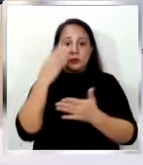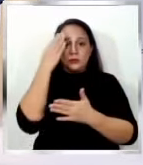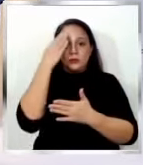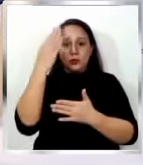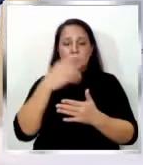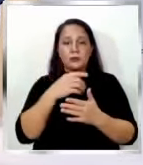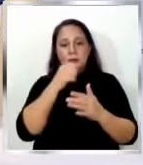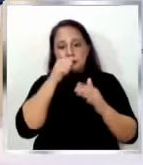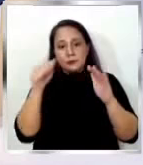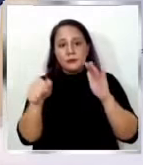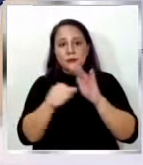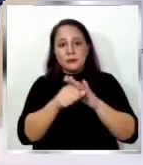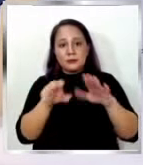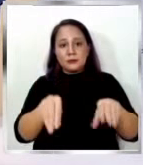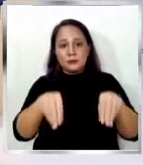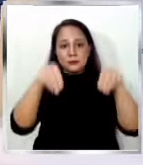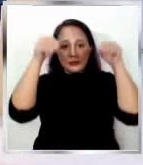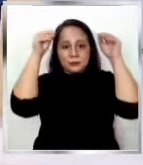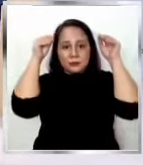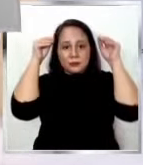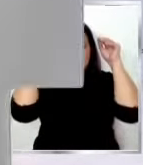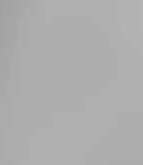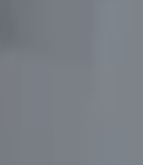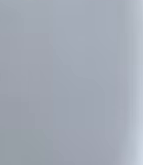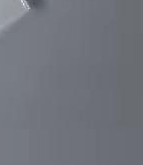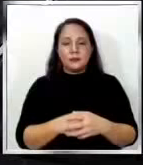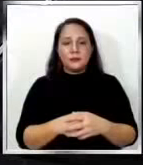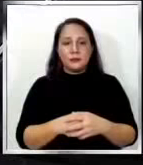kumot. Nakatutok si May Bermudez.